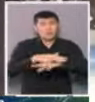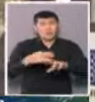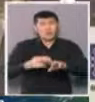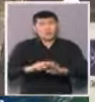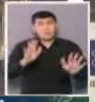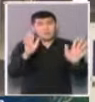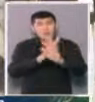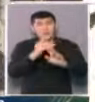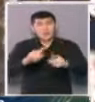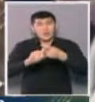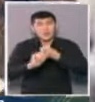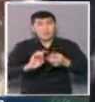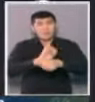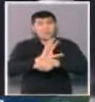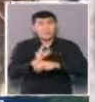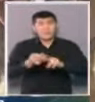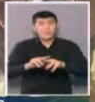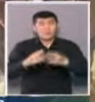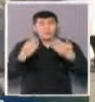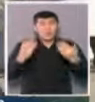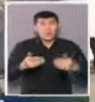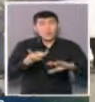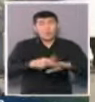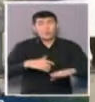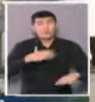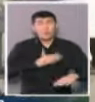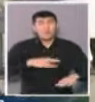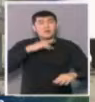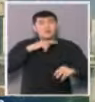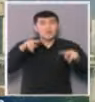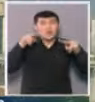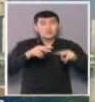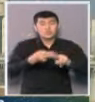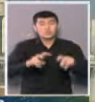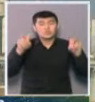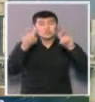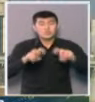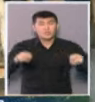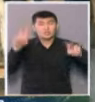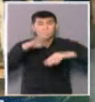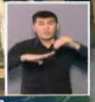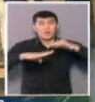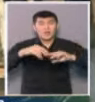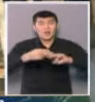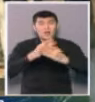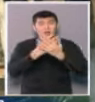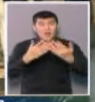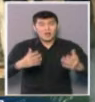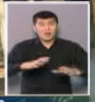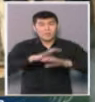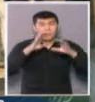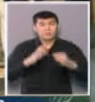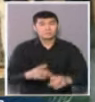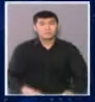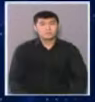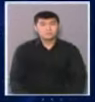природным очагом инфекционных заболеваний. Поэтому очень важно уделять достаточное внимание деятельности специалистов биологов и поддержать их.